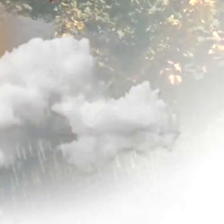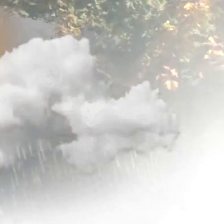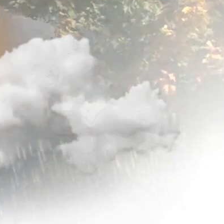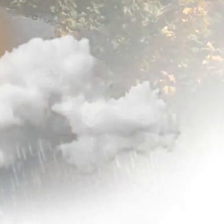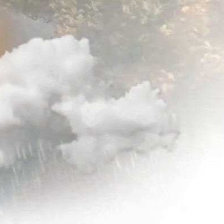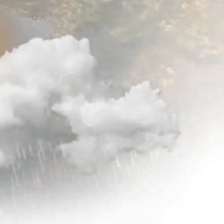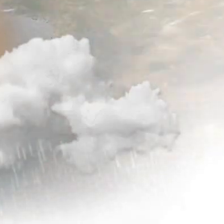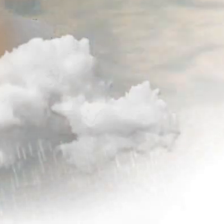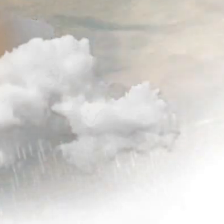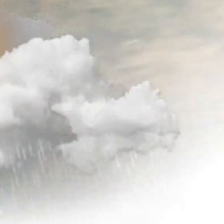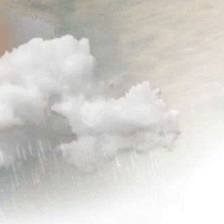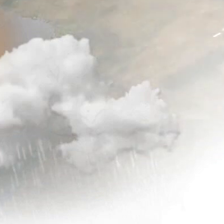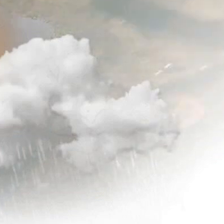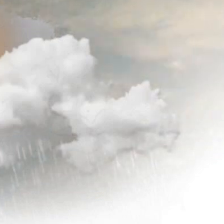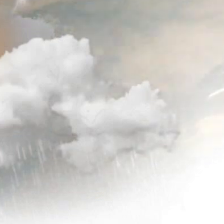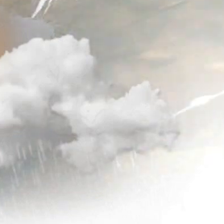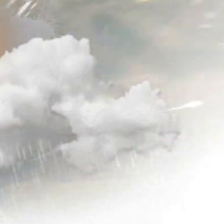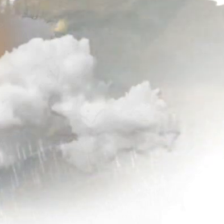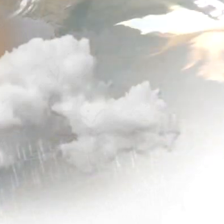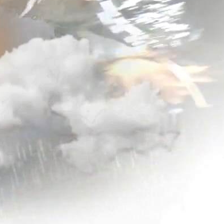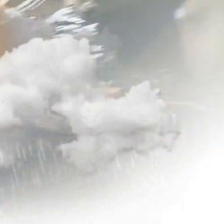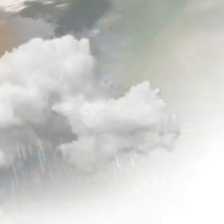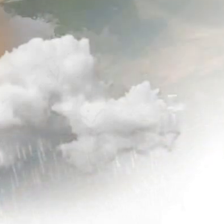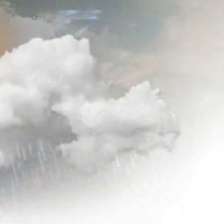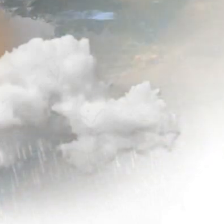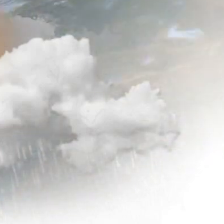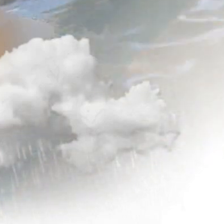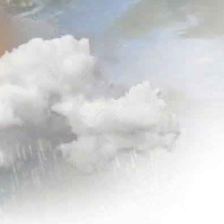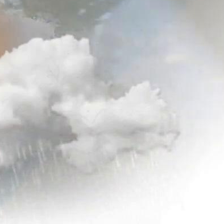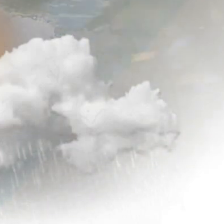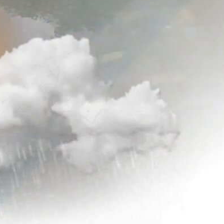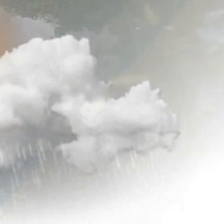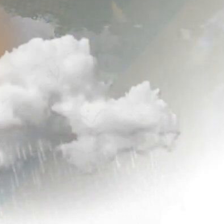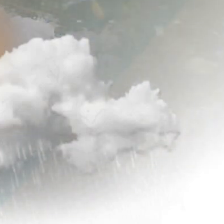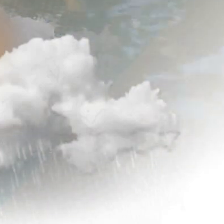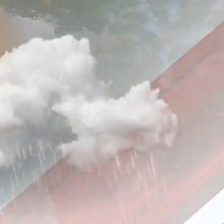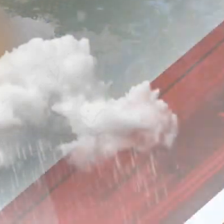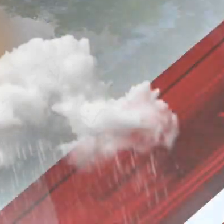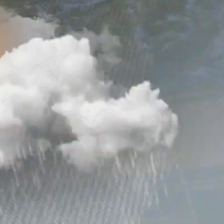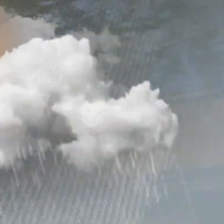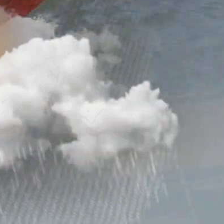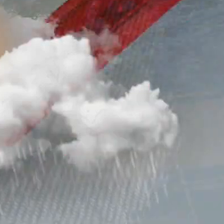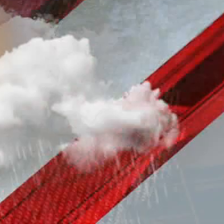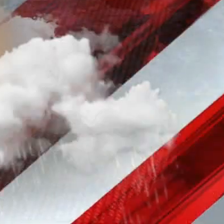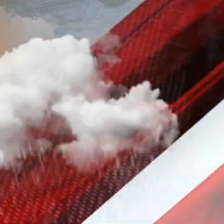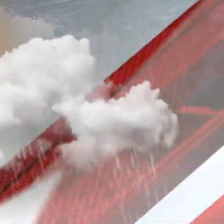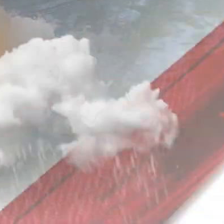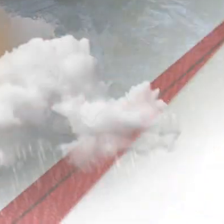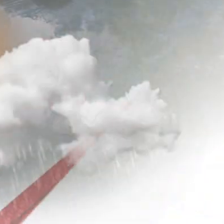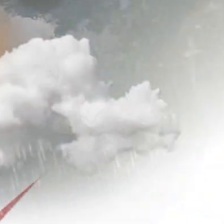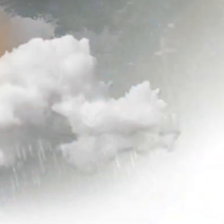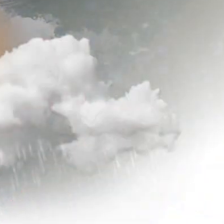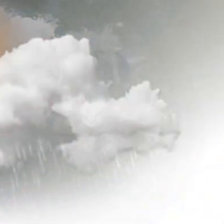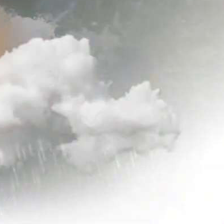4 метраў на секунду. У Воранове, каля 18 градусов цяпла раніцай, да плюс 23